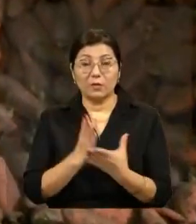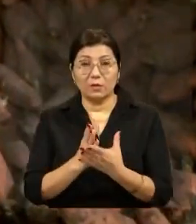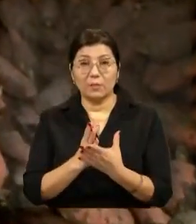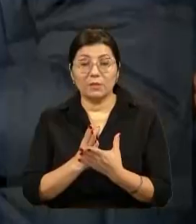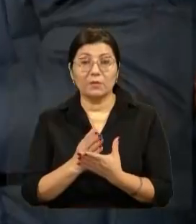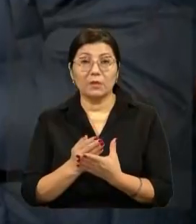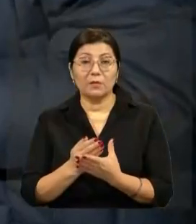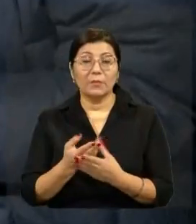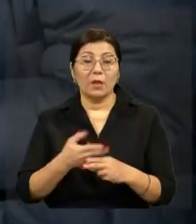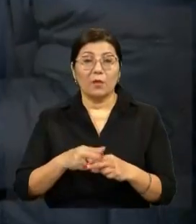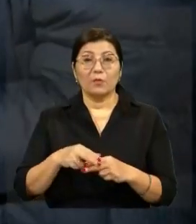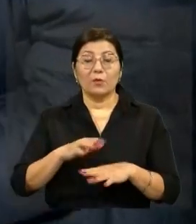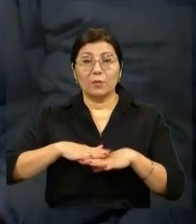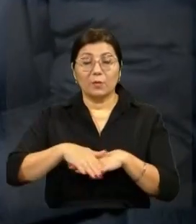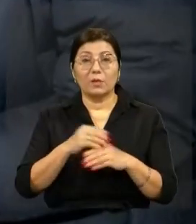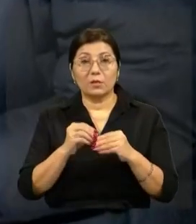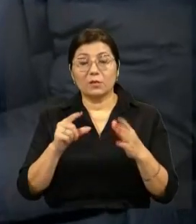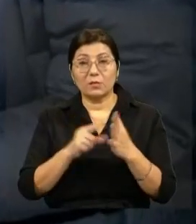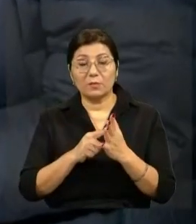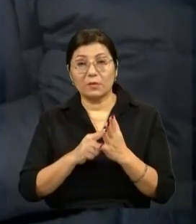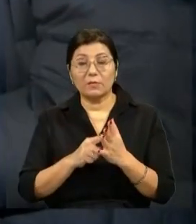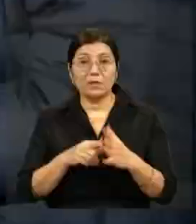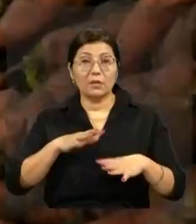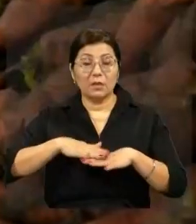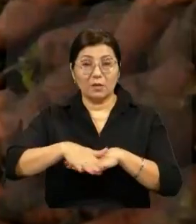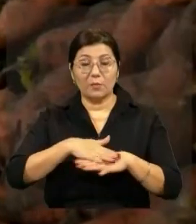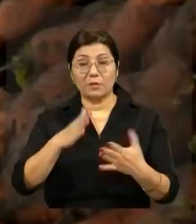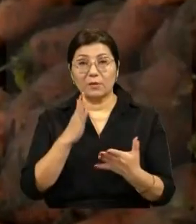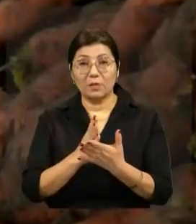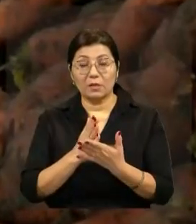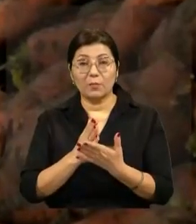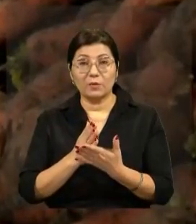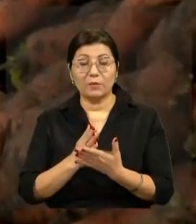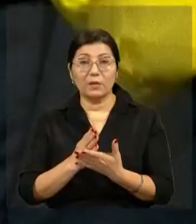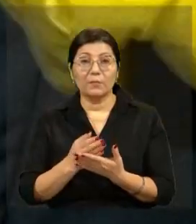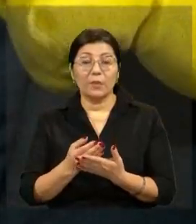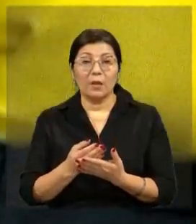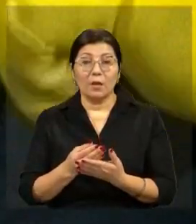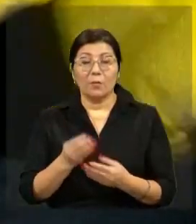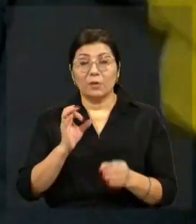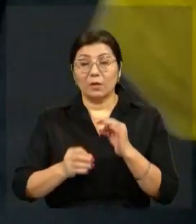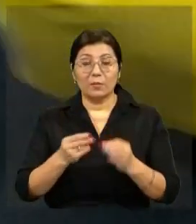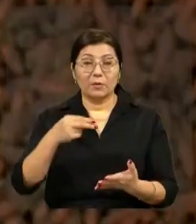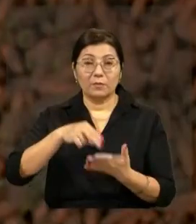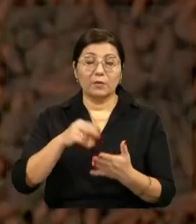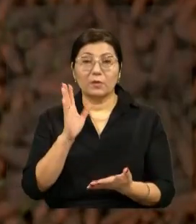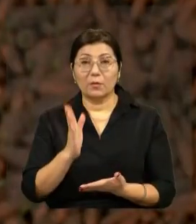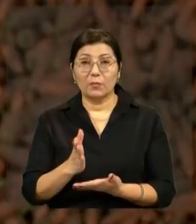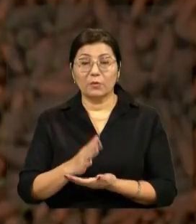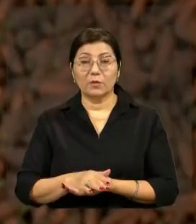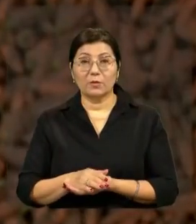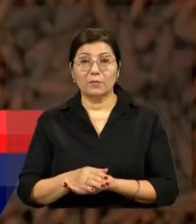овощи будут на коммунальном рынке 17 социальных мини-рынков города. Товар начнут выставлять по мере повышения цен на полках магазинов.